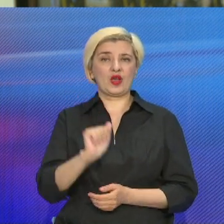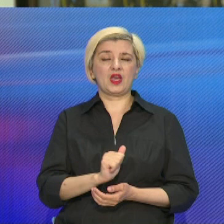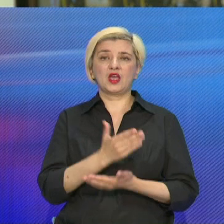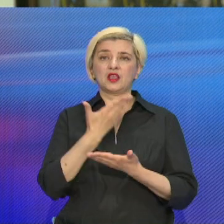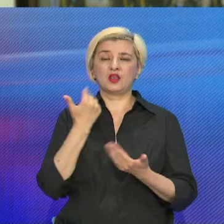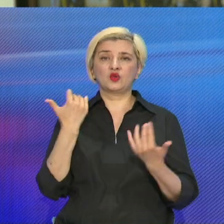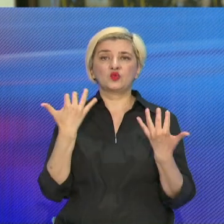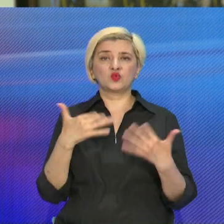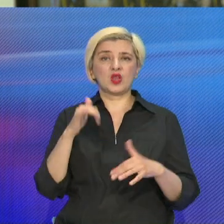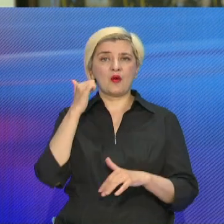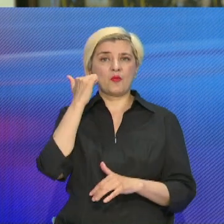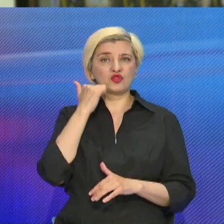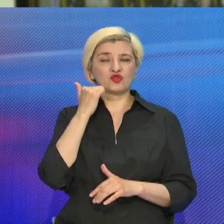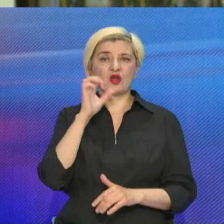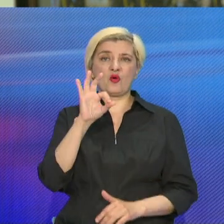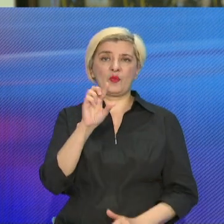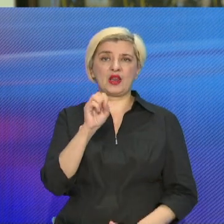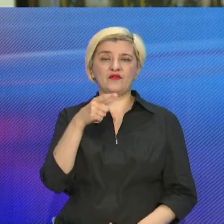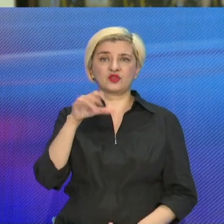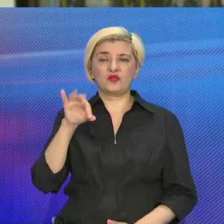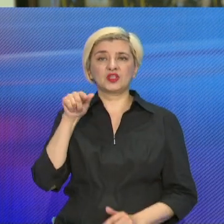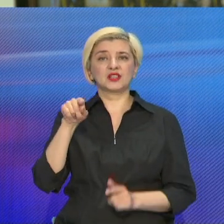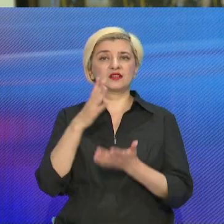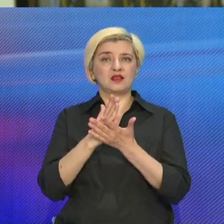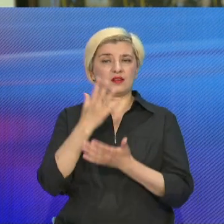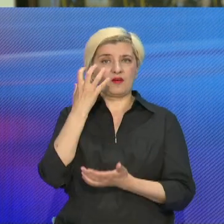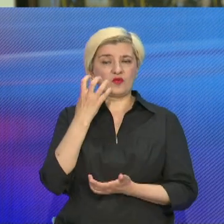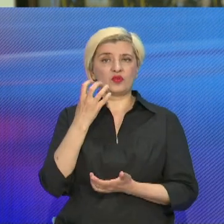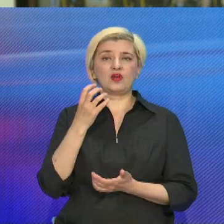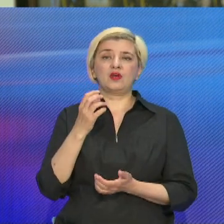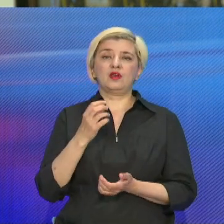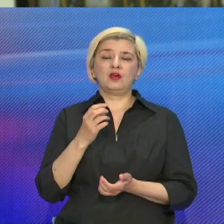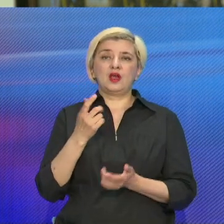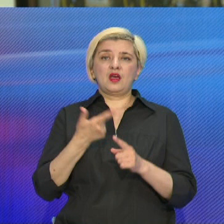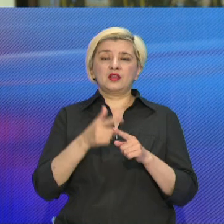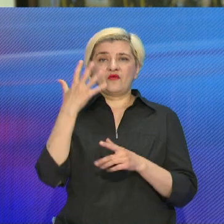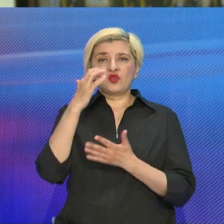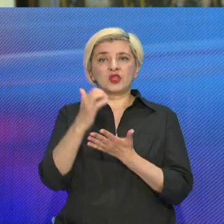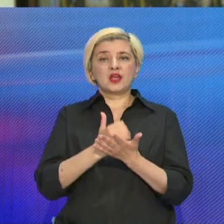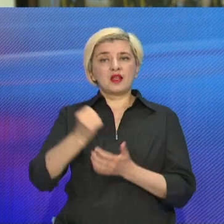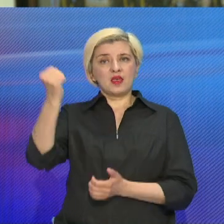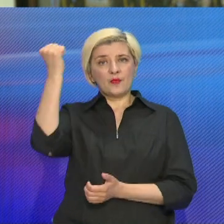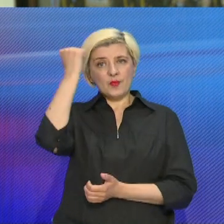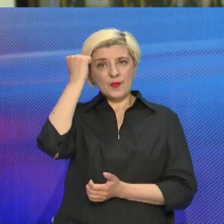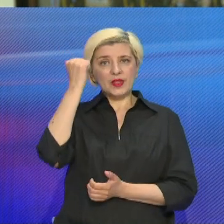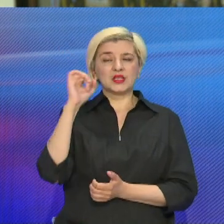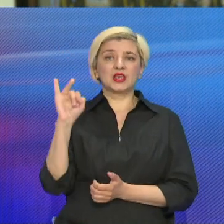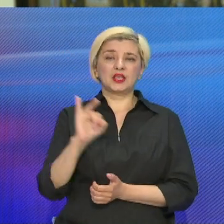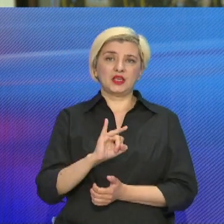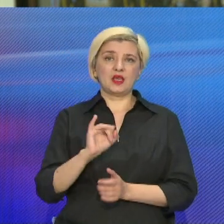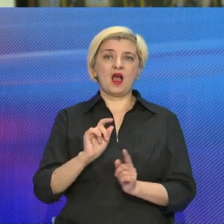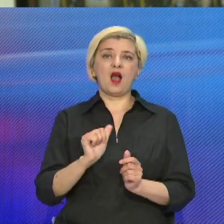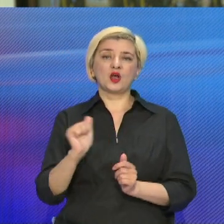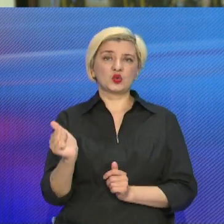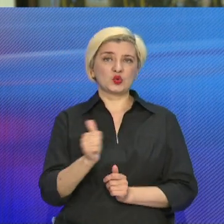нет уже в живых Абелевского, но он здесь есть, присутствует. Эти фотографии сохранят память, и